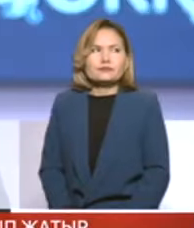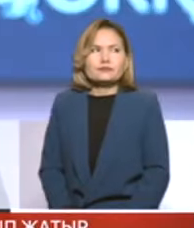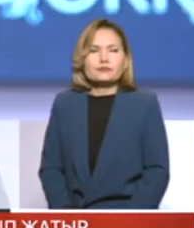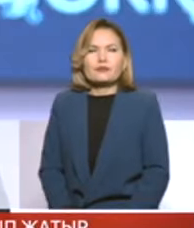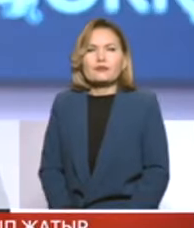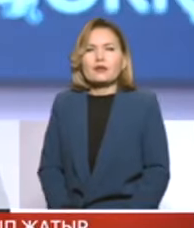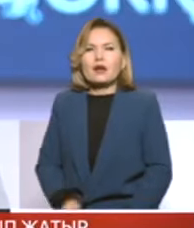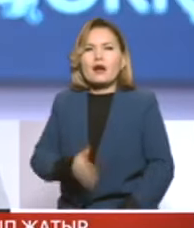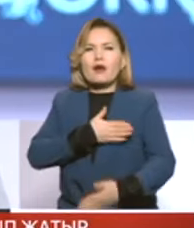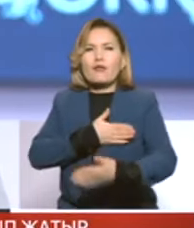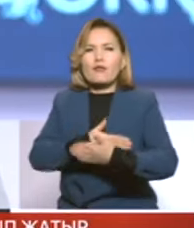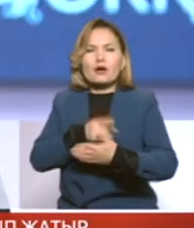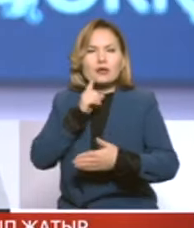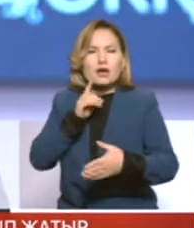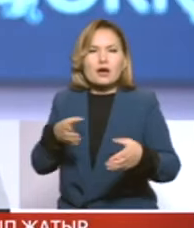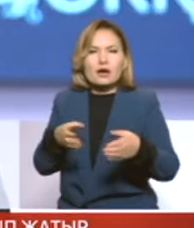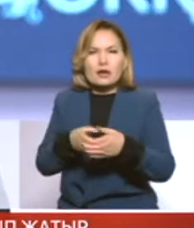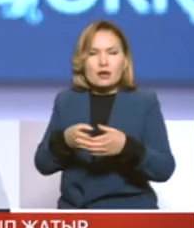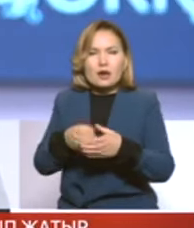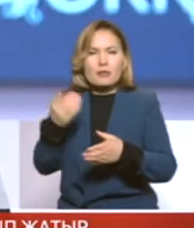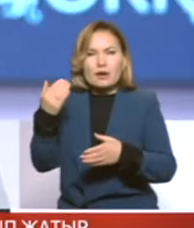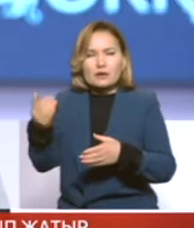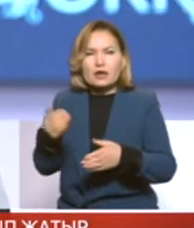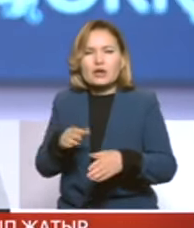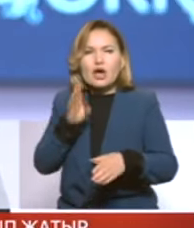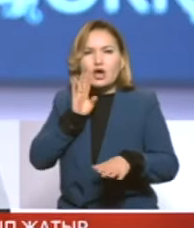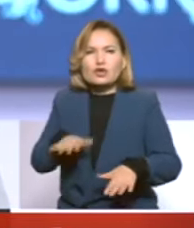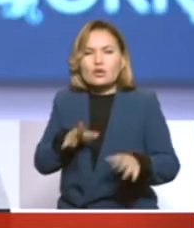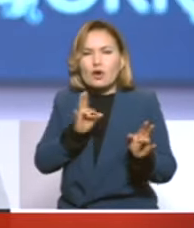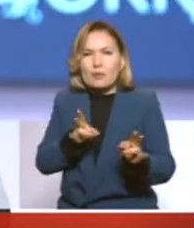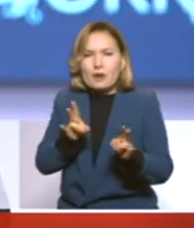Волонтерлер су басқан аумақтардан азаматтарды